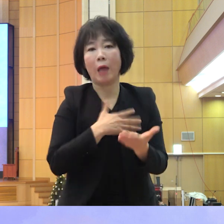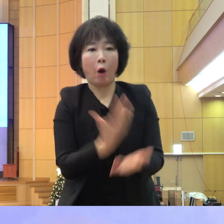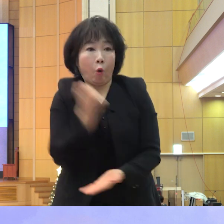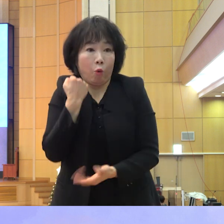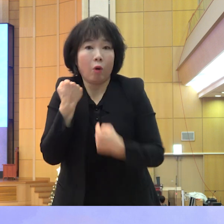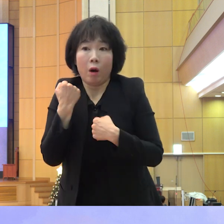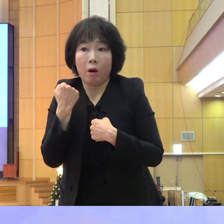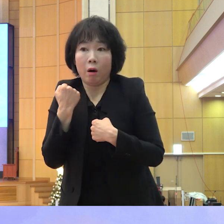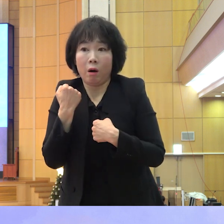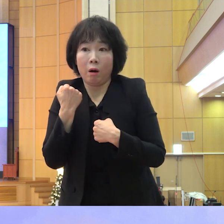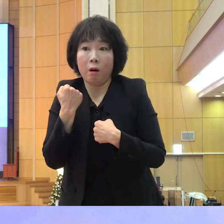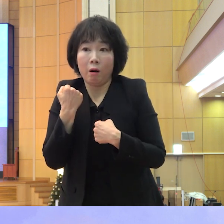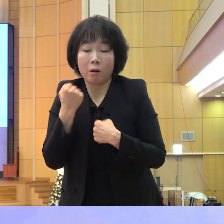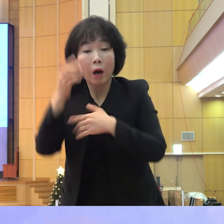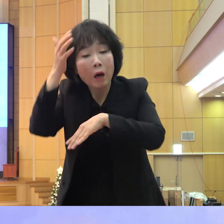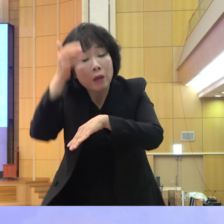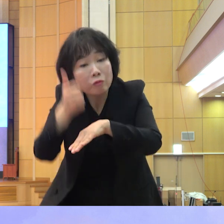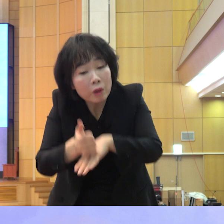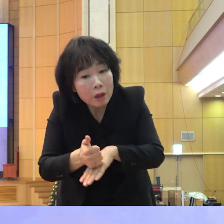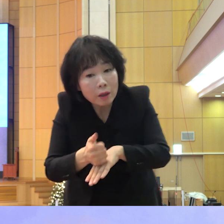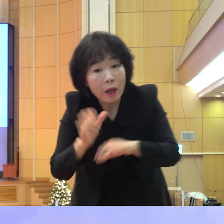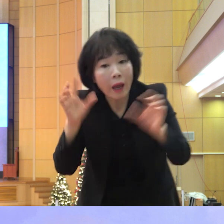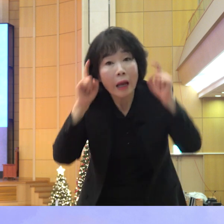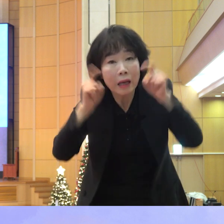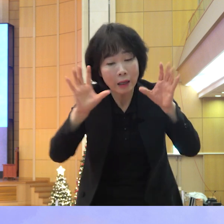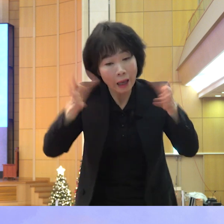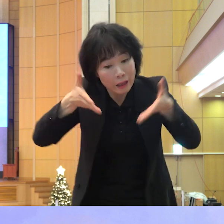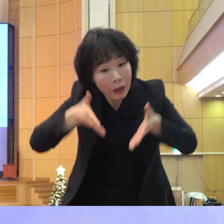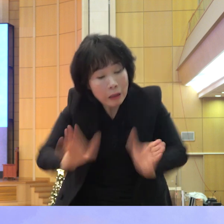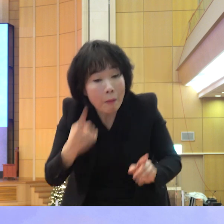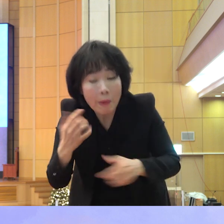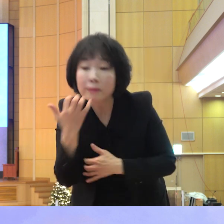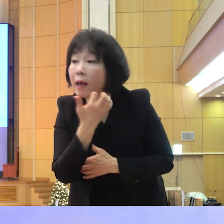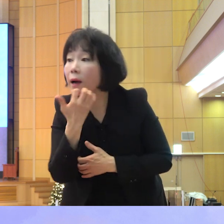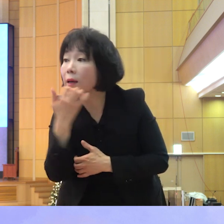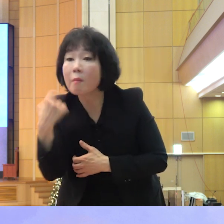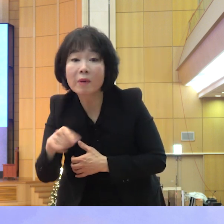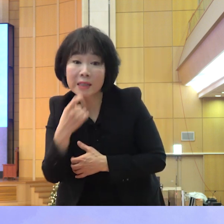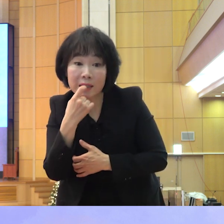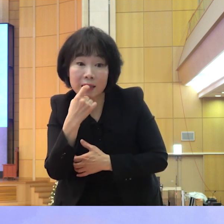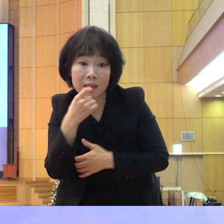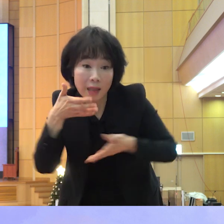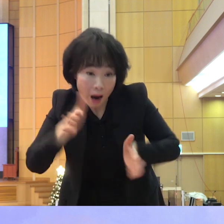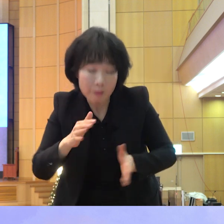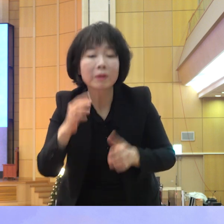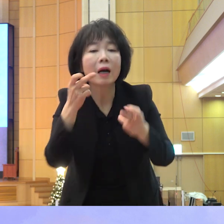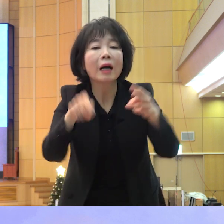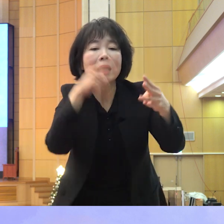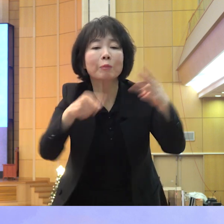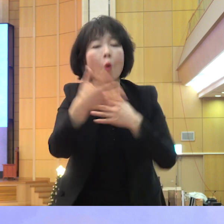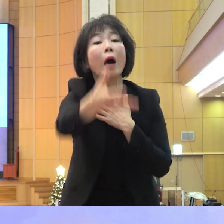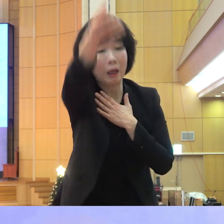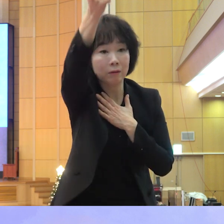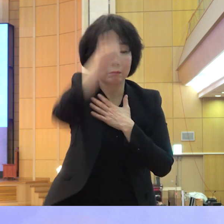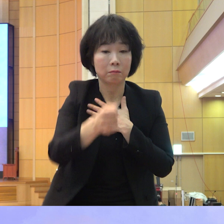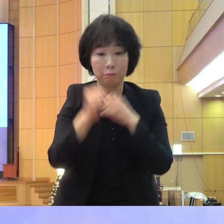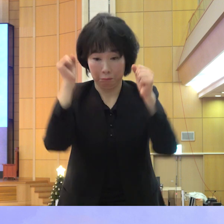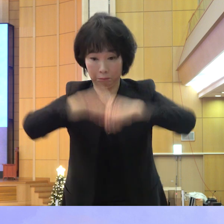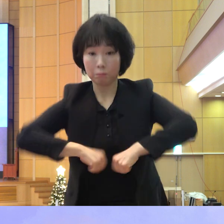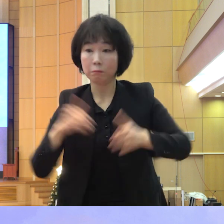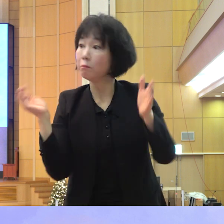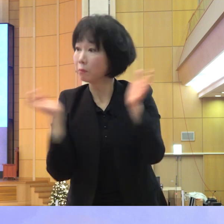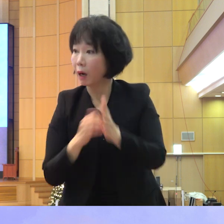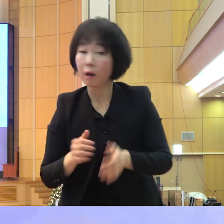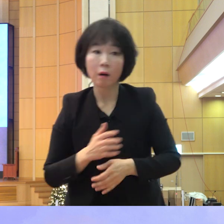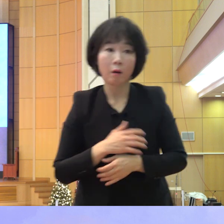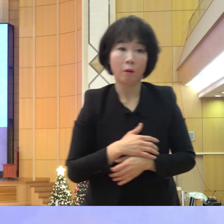나의 품값으로 주고 전부 다 흰 양이니까 흰 양이 새끼를 낳으면 그런 삼촌 것으로 하면 어떻겠어요? 그래도 삼촌이